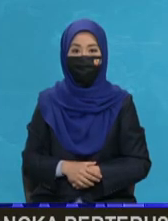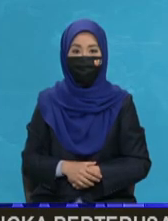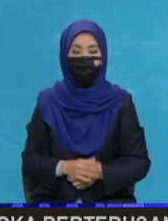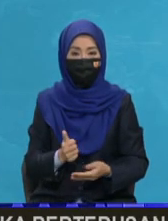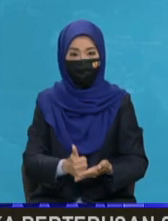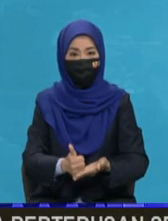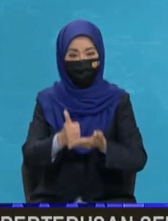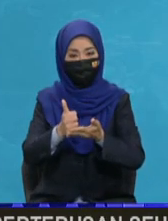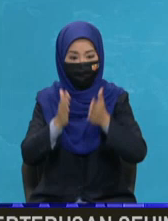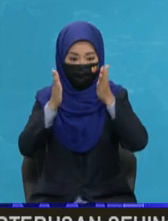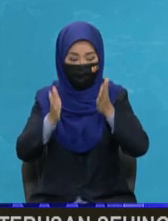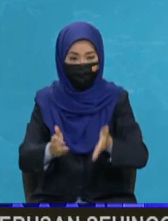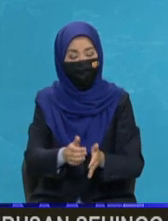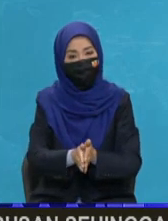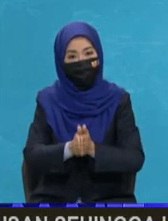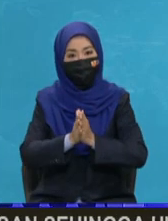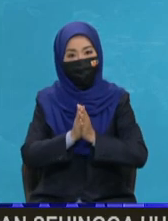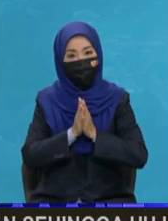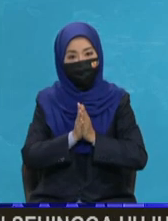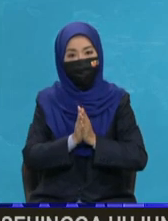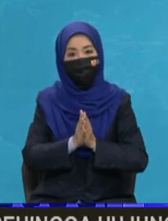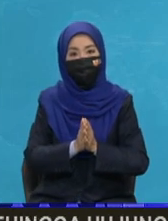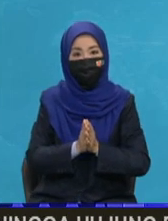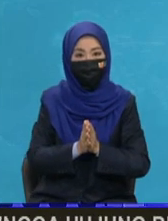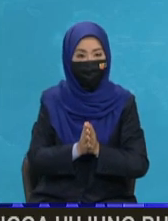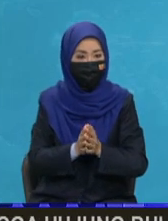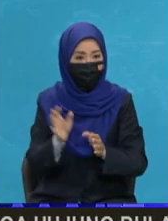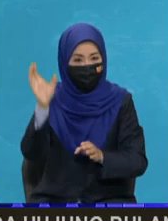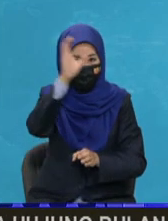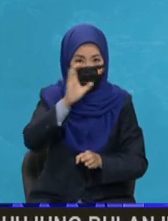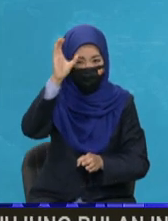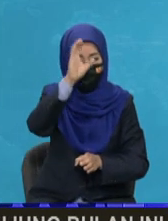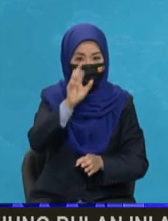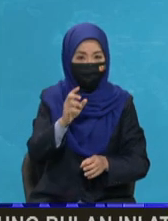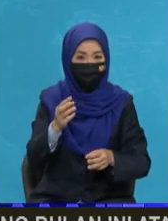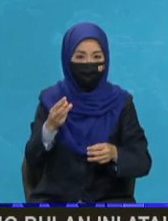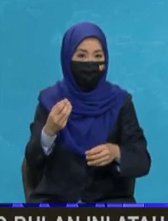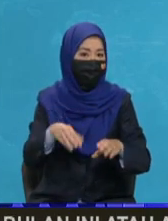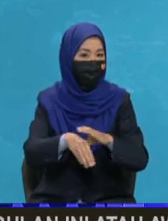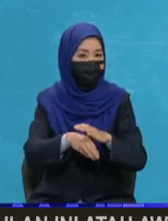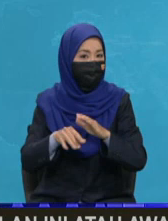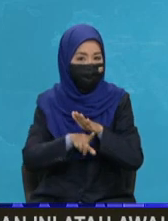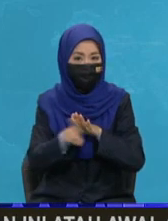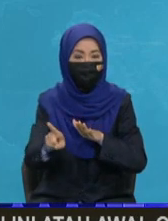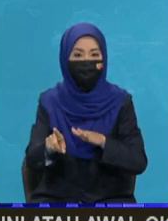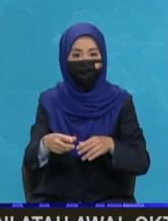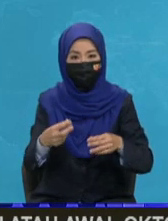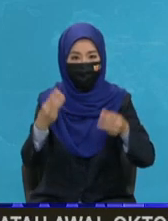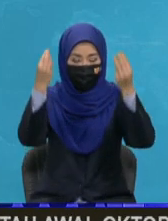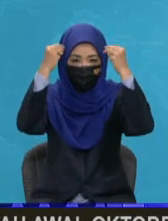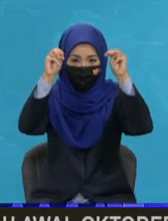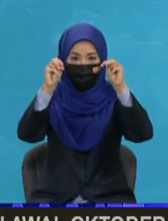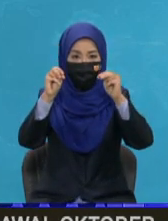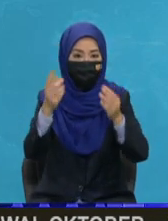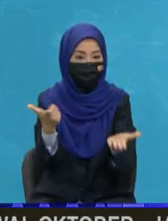Hai bantuan orang Ramadi pohonkan Bagaimana Sun seorang pekerja yang lari dari majikan berikutan satu laporan telah dibuat